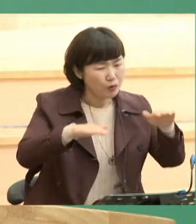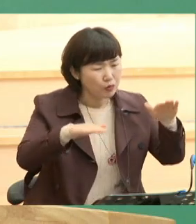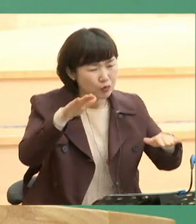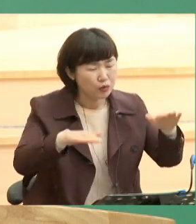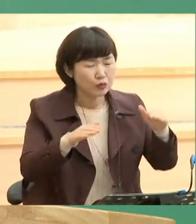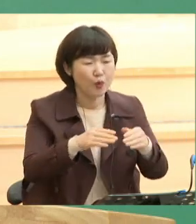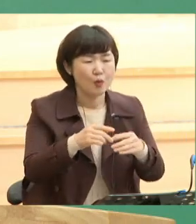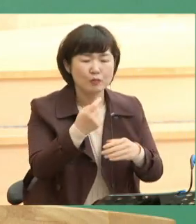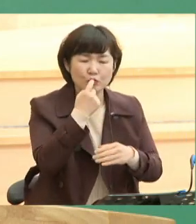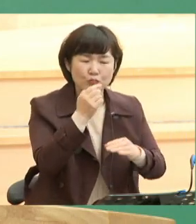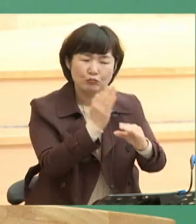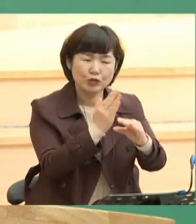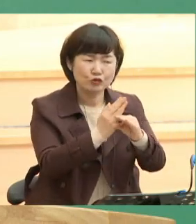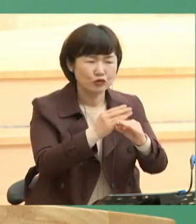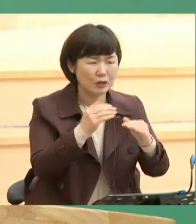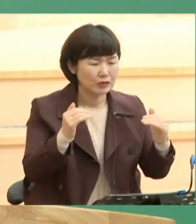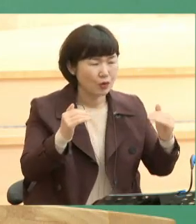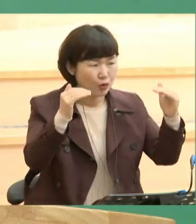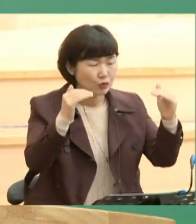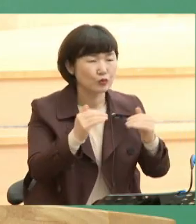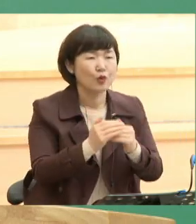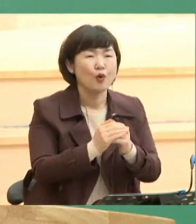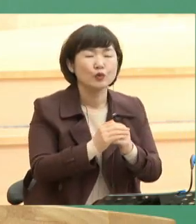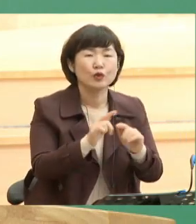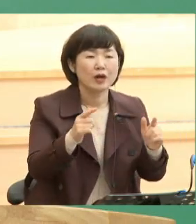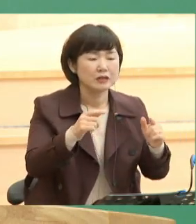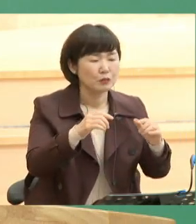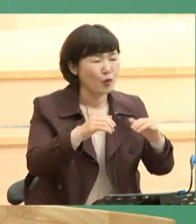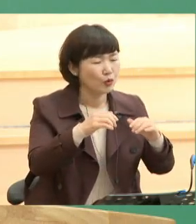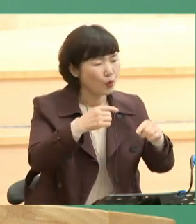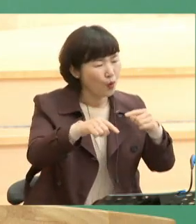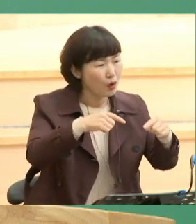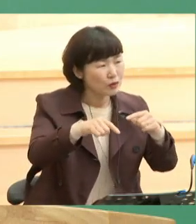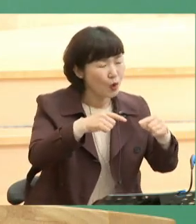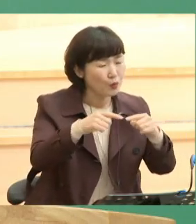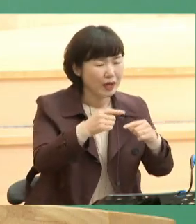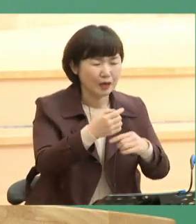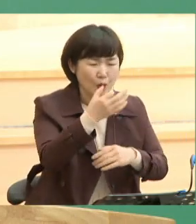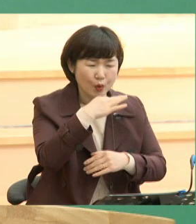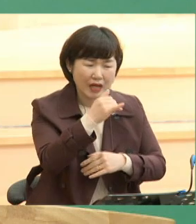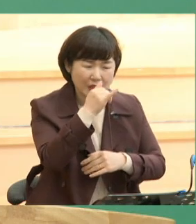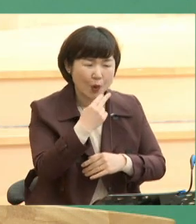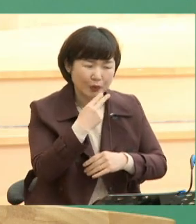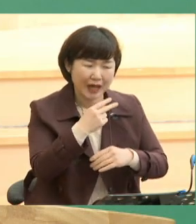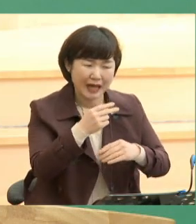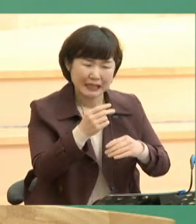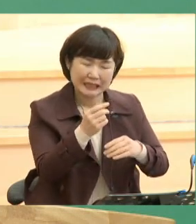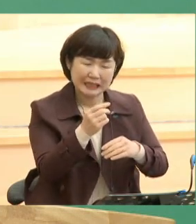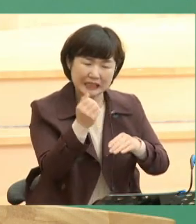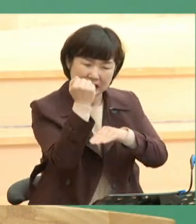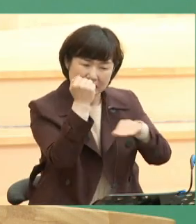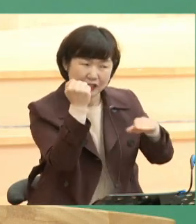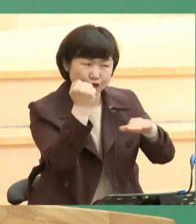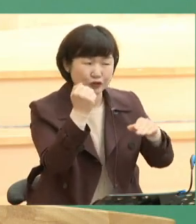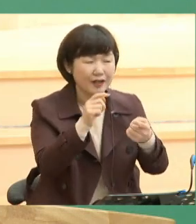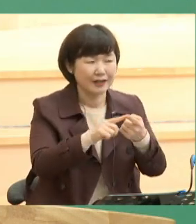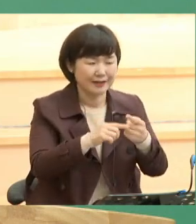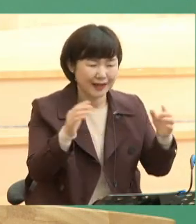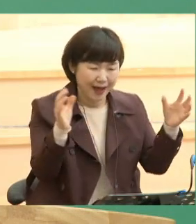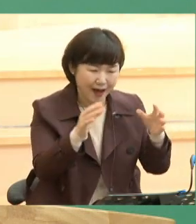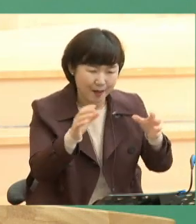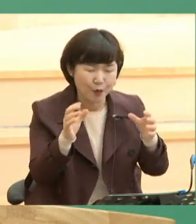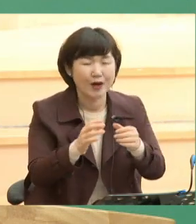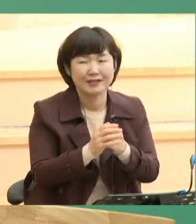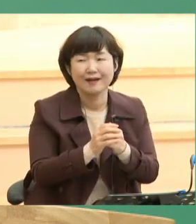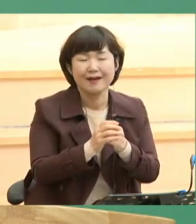민주주의의 성숙도 정도 그려 정부 정책의 효율성 정도 뭐 그런것들을 지표로 해가지고 작성된 지수가 사회갈등